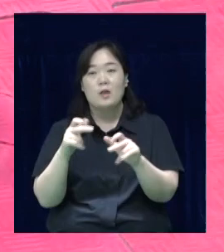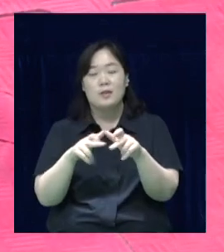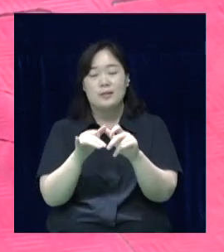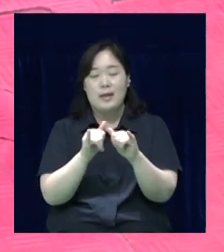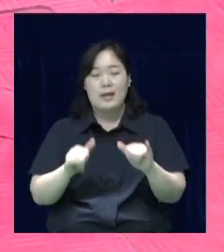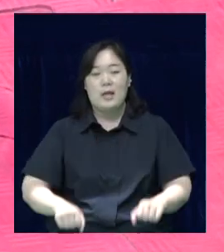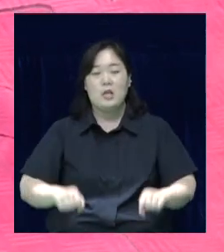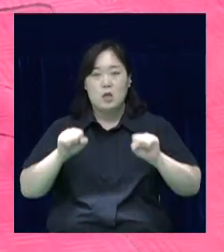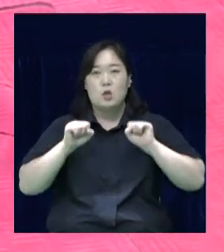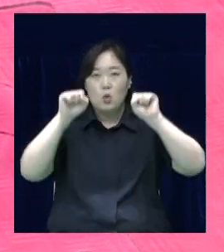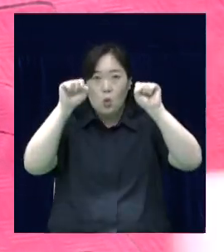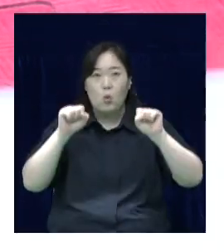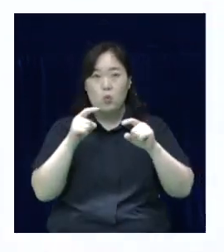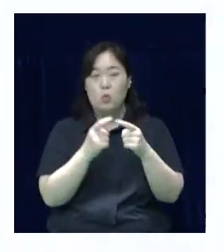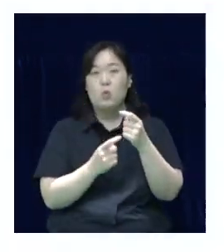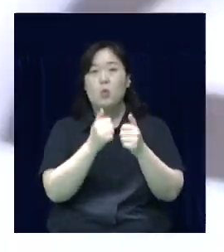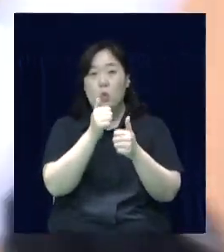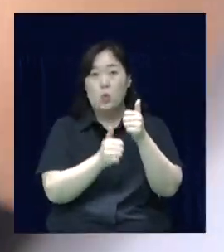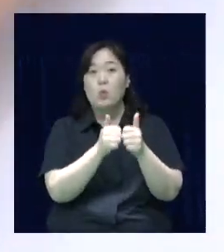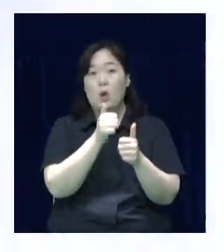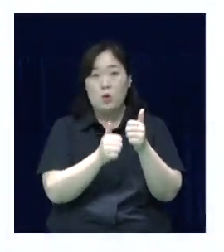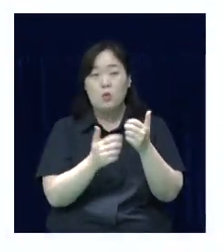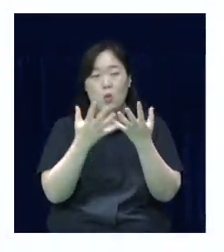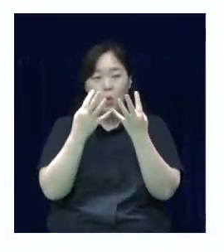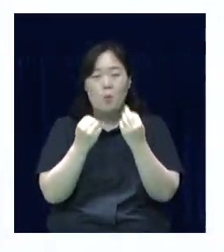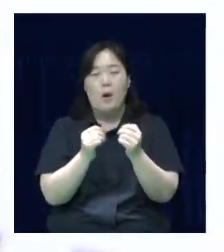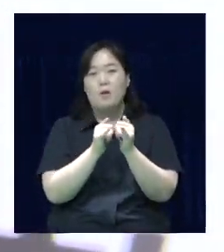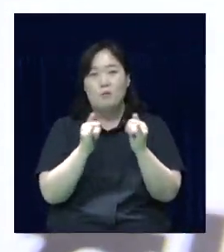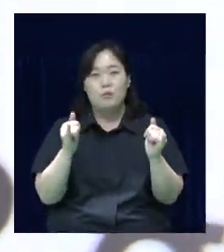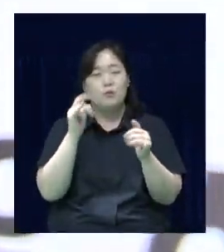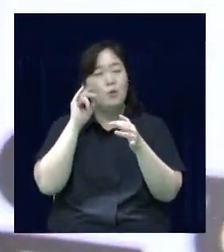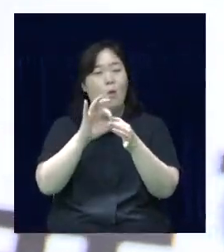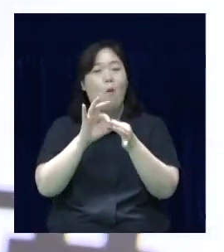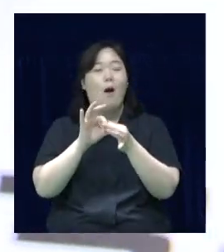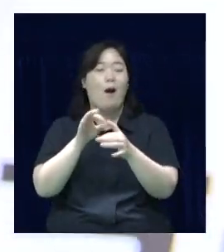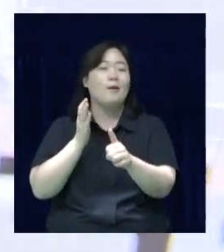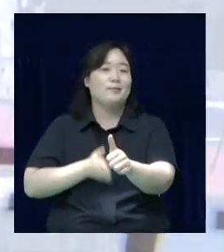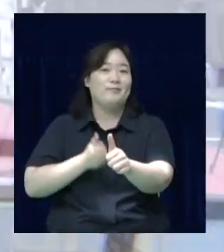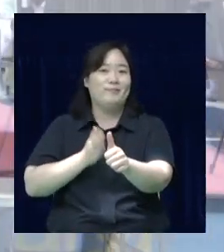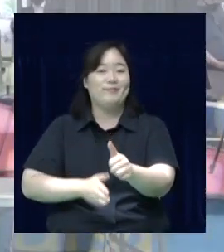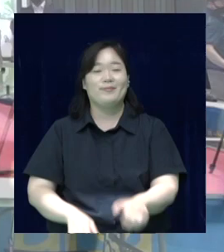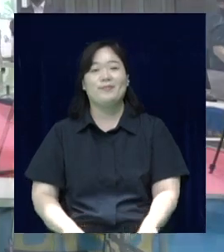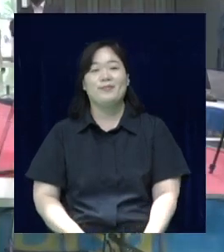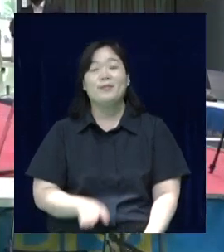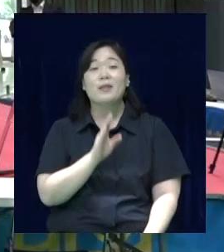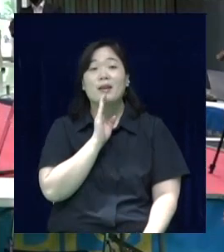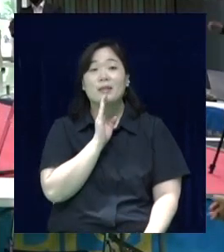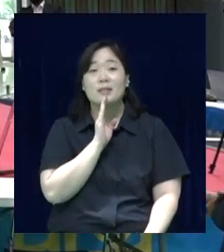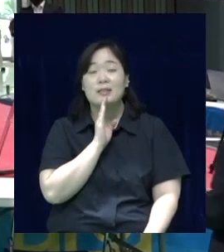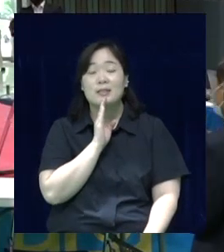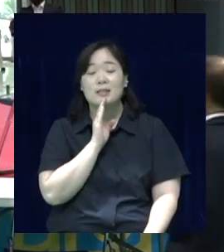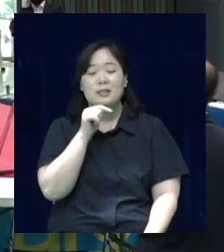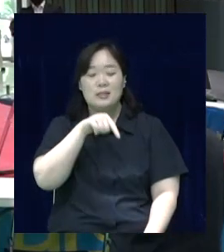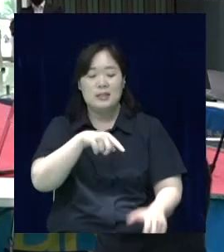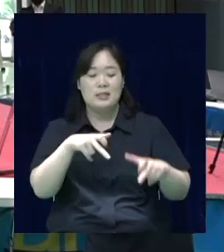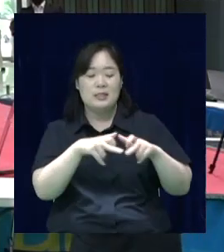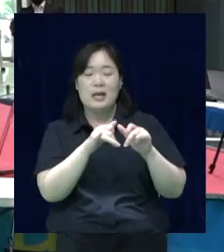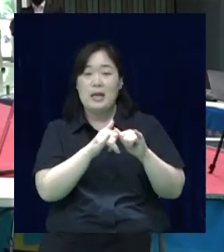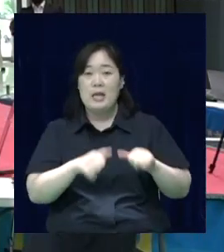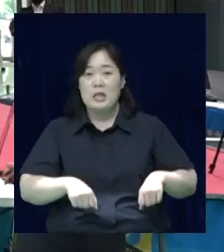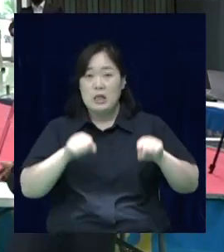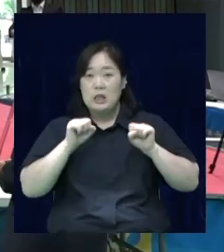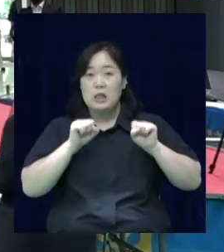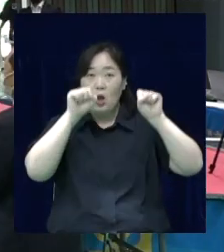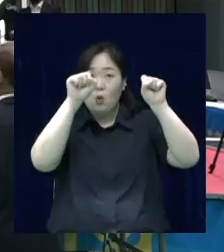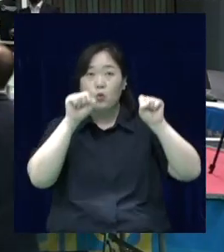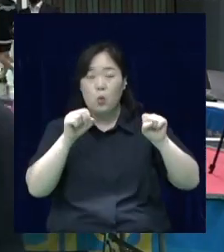경기도 많은 분들의 또 관심을 좀 부탁드린다는 말씀을 드리겠습니다. 사실 저희 이제 장애인 역도라든가 이제 장애인